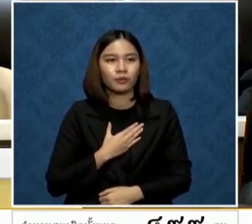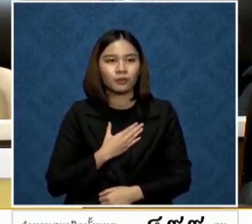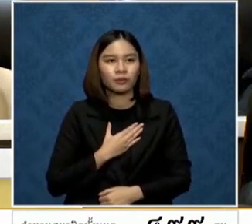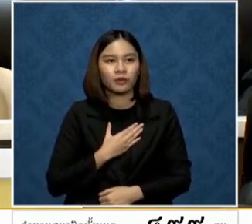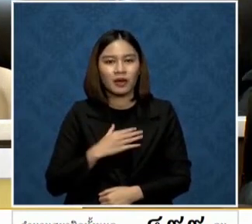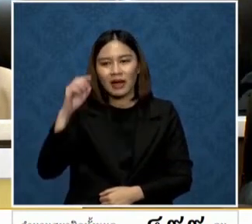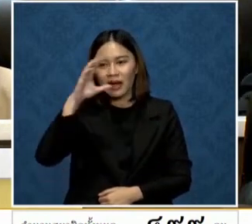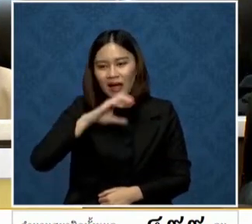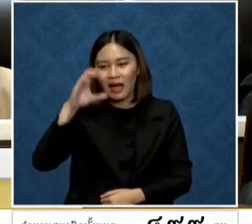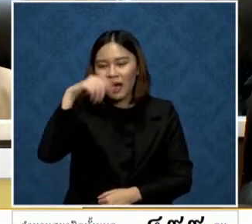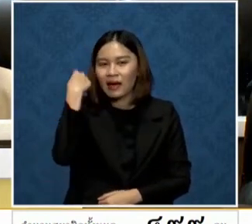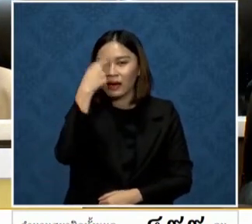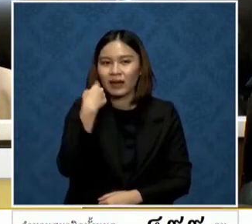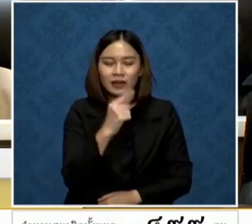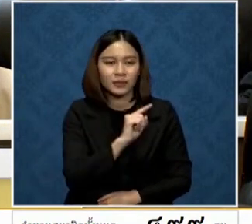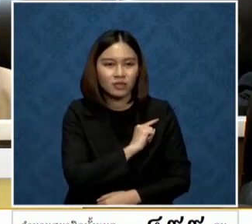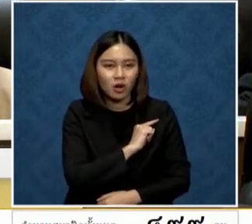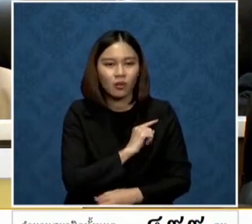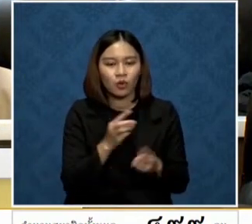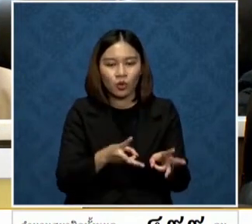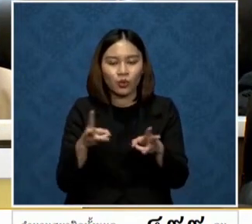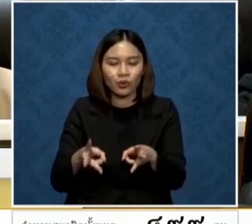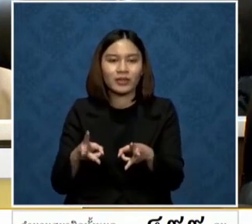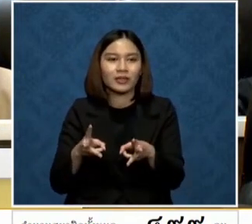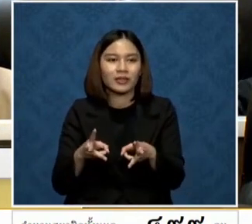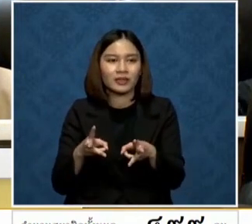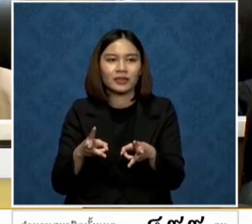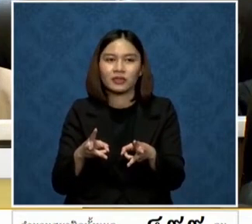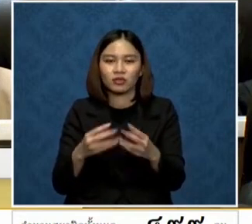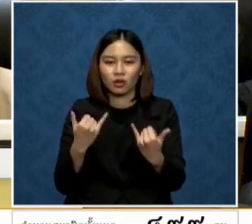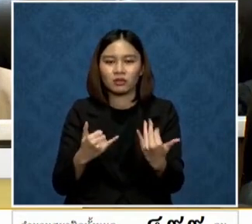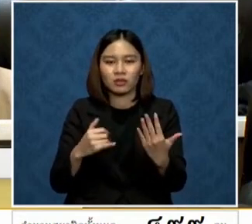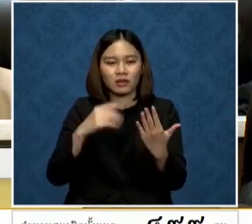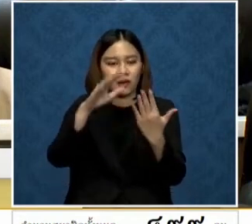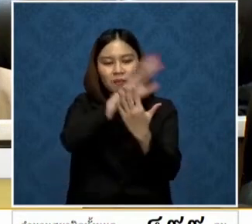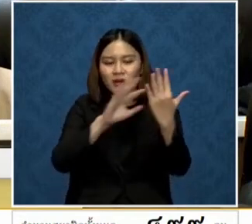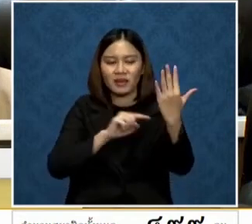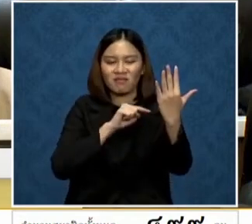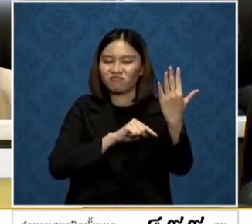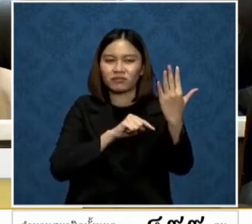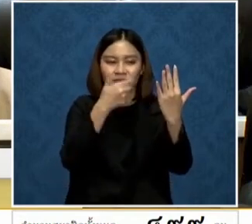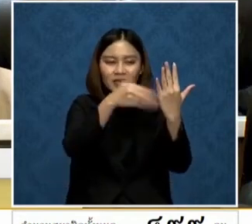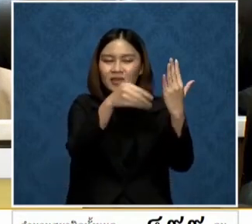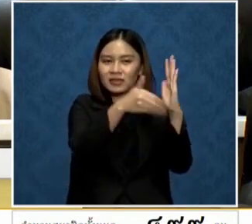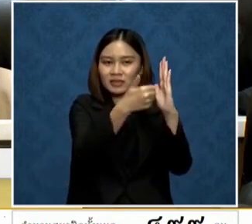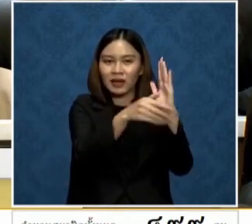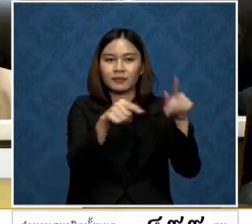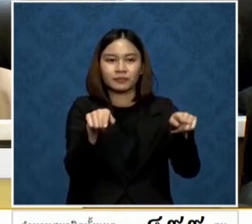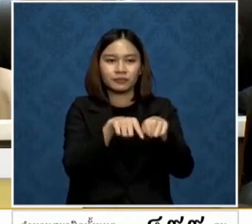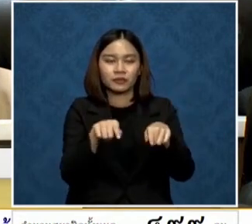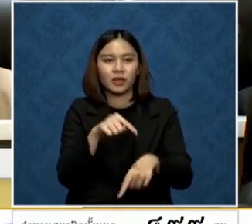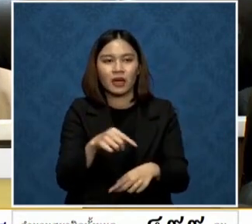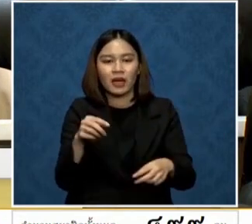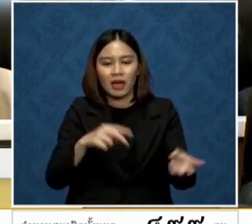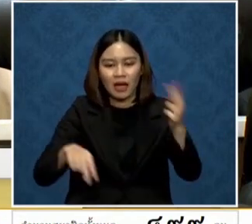หาผู้ที่เกี่ยวข้องหาวิธีเถอะครับที่จะทำมันทั่วประเทศนะโดยเฉพาะอีสานผมก็กราบเรียนว่า